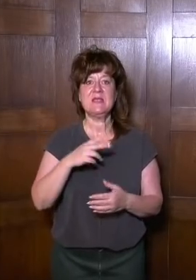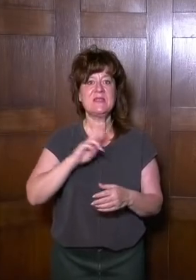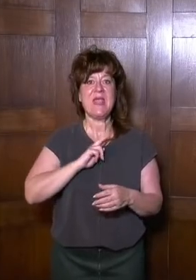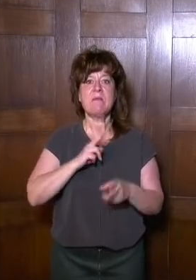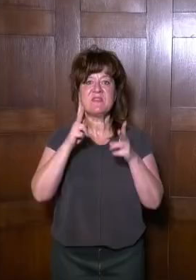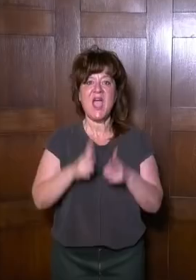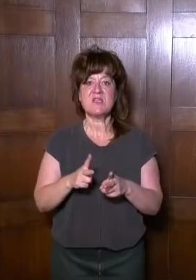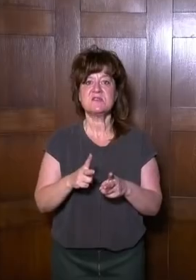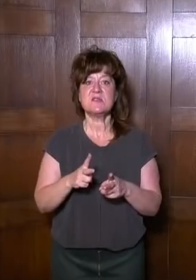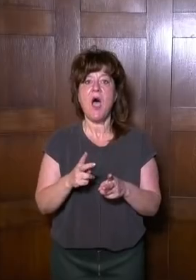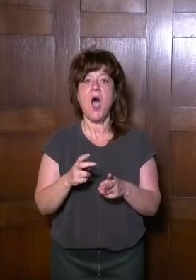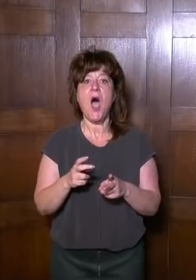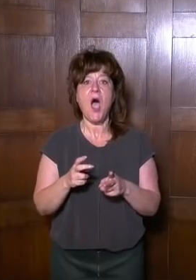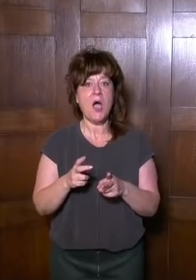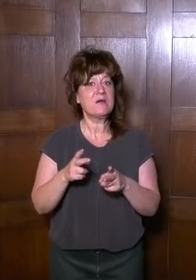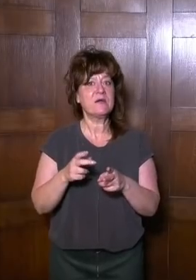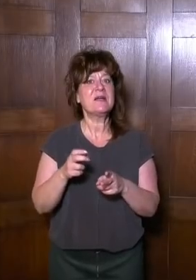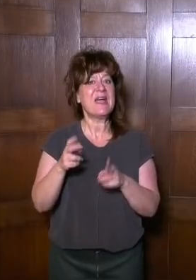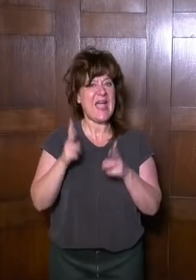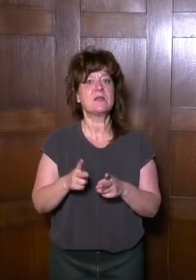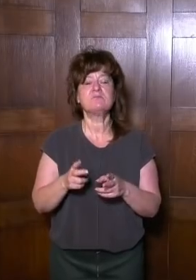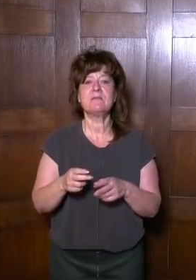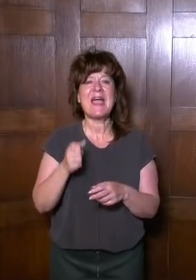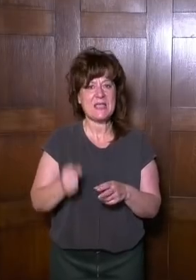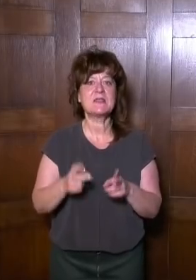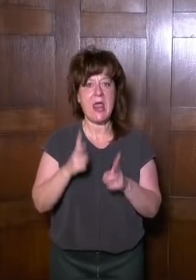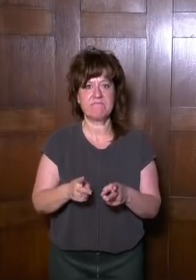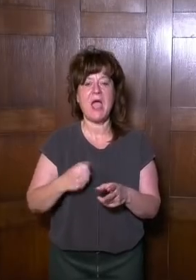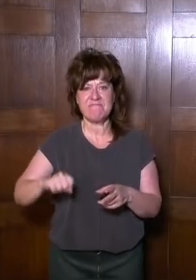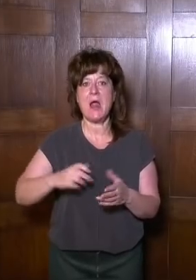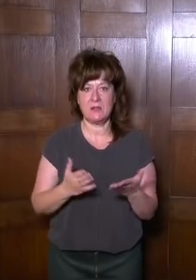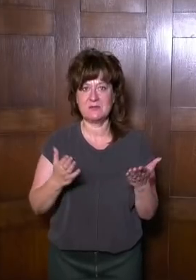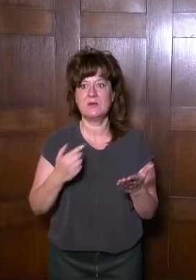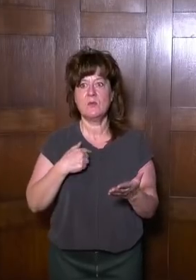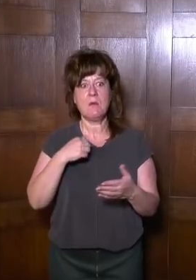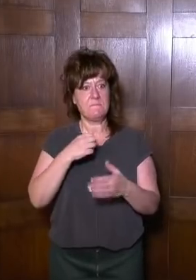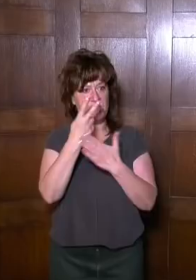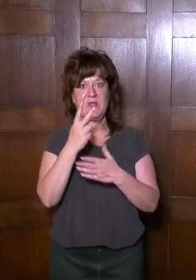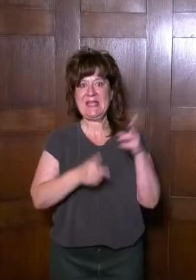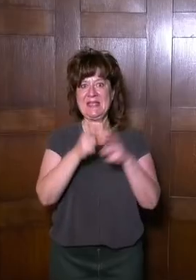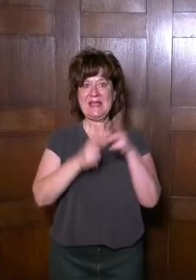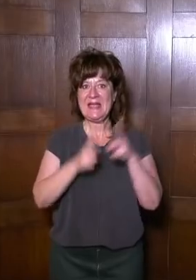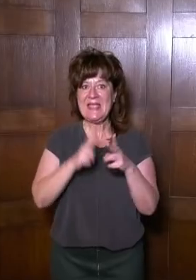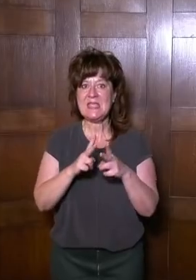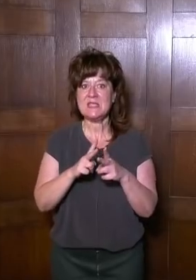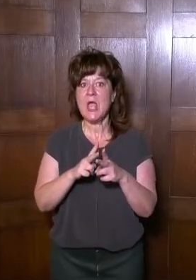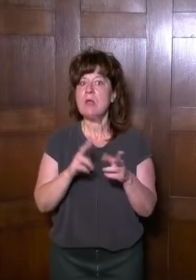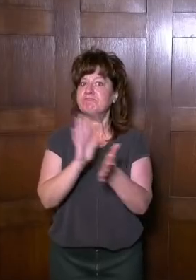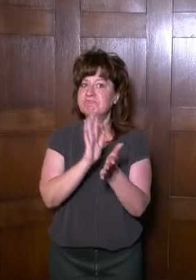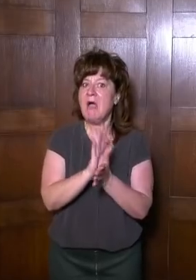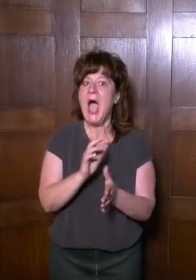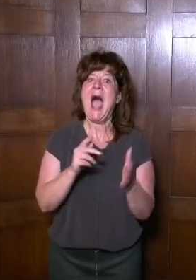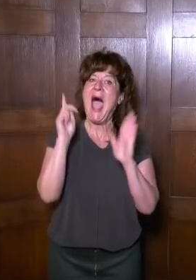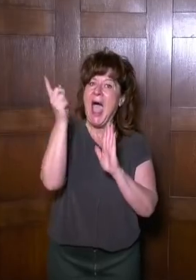mache Gewaltschutz und stand plötzlich vor Gerichten, die meine einstweiligen Anordnungsanträge auf Zuweisung